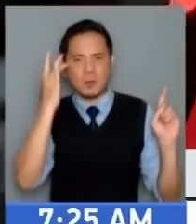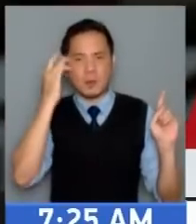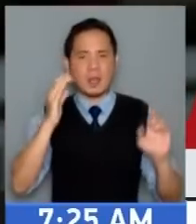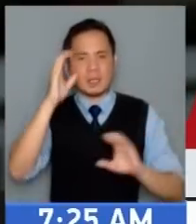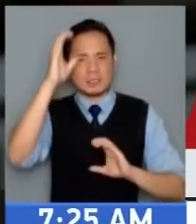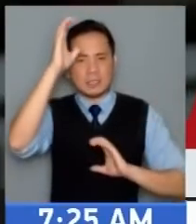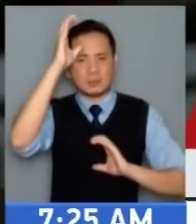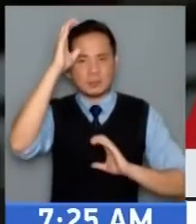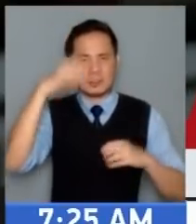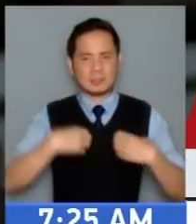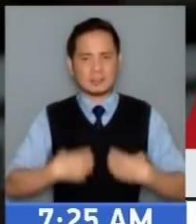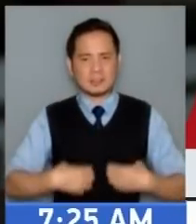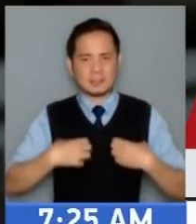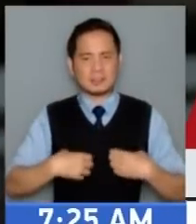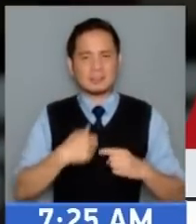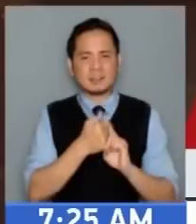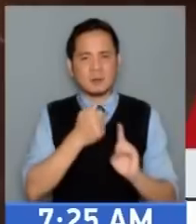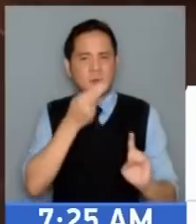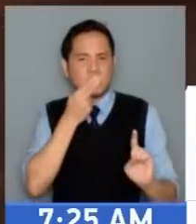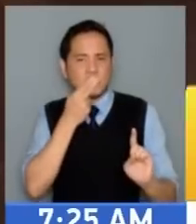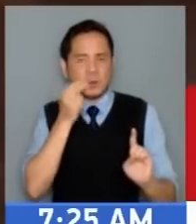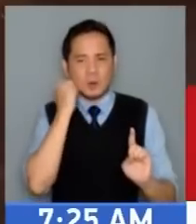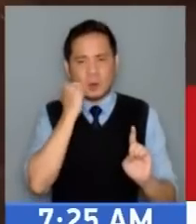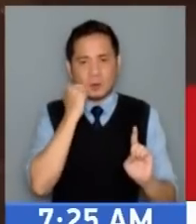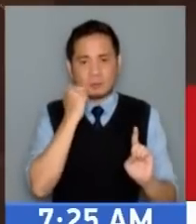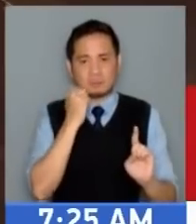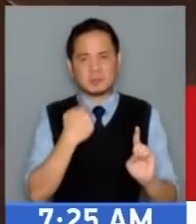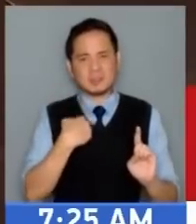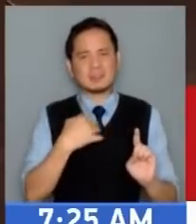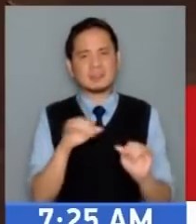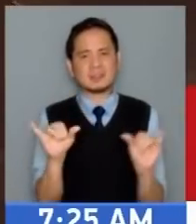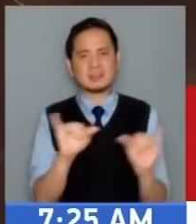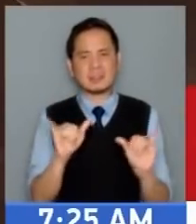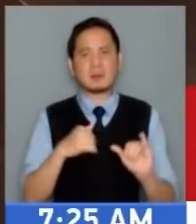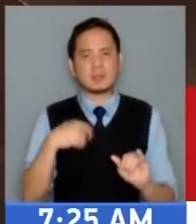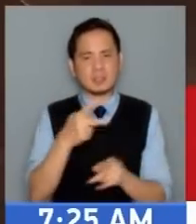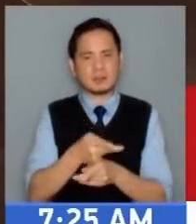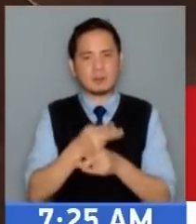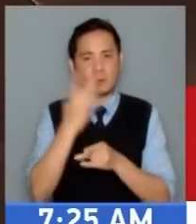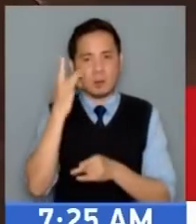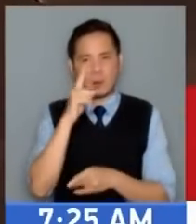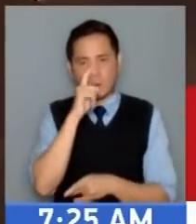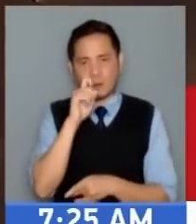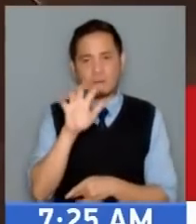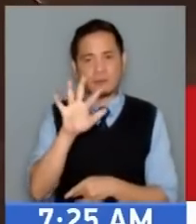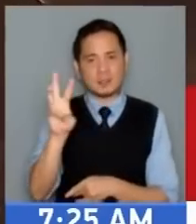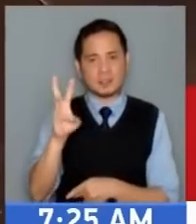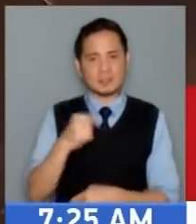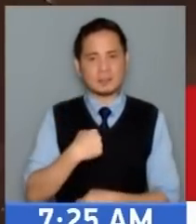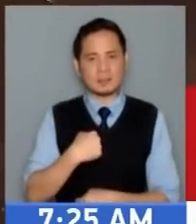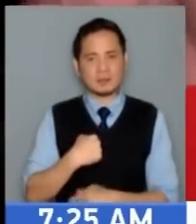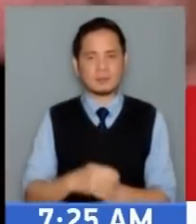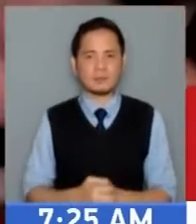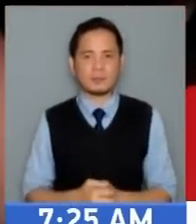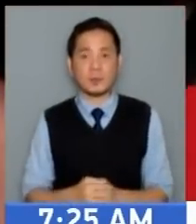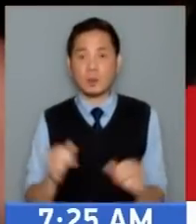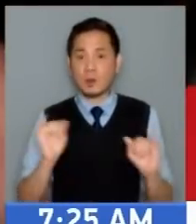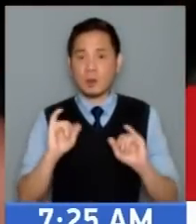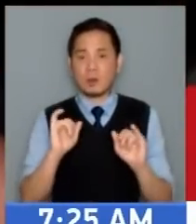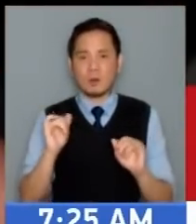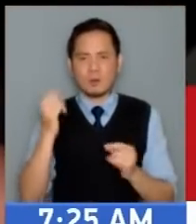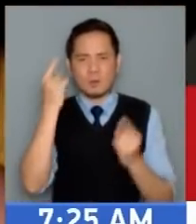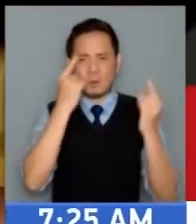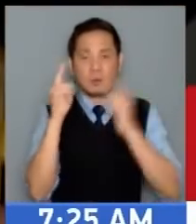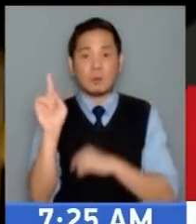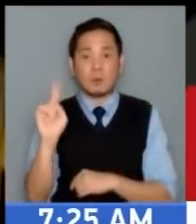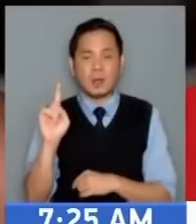kasi 56 na rin ako eh. Pero isa sa pinakadahilan niya ay ang mahal na presyo ng sigarilyo. Noong panahong